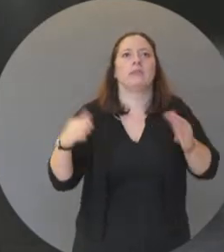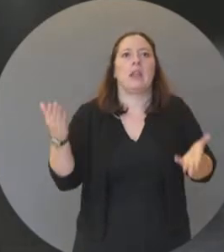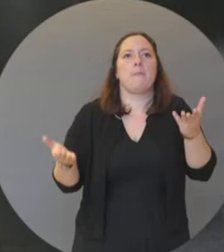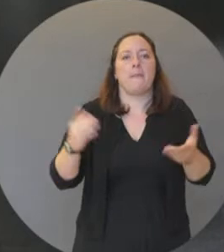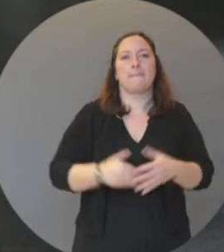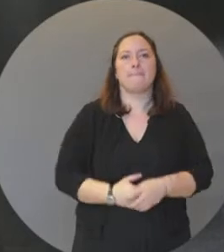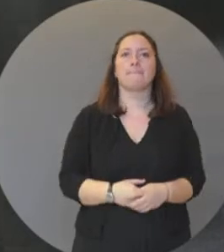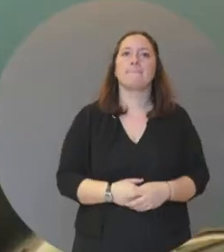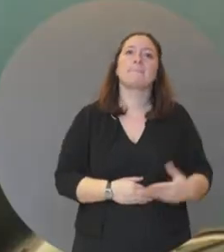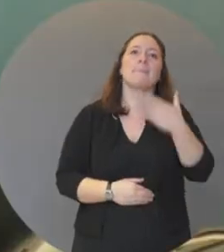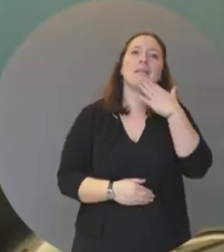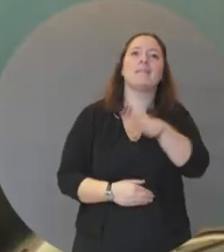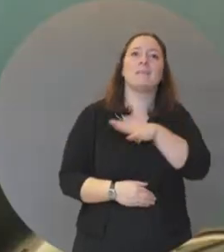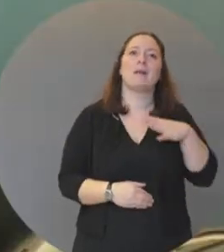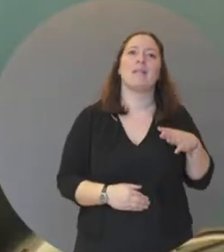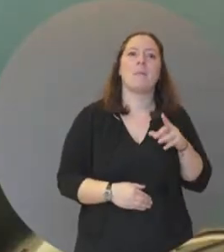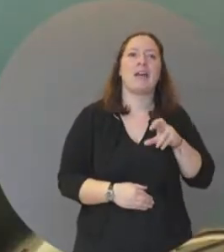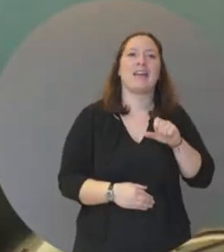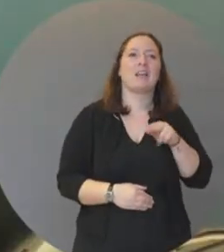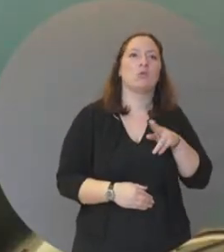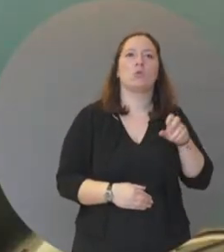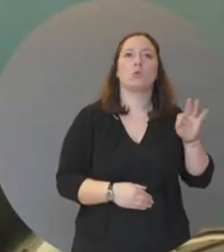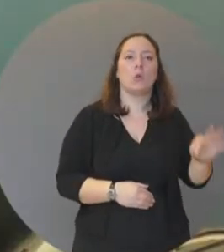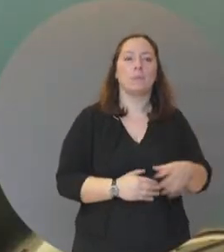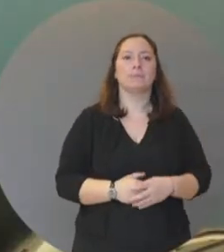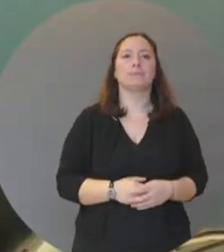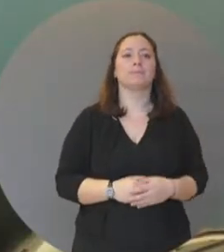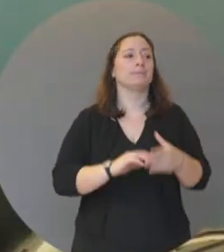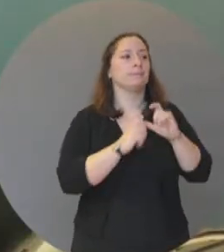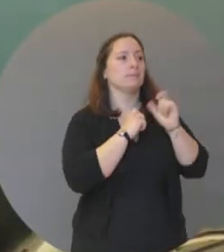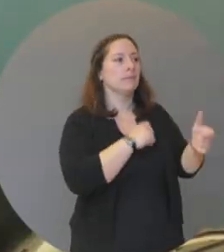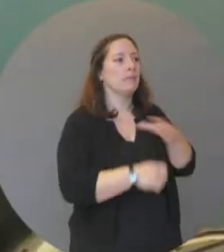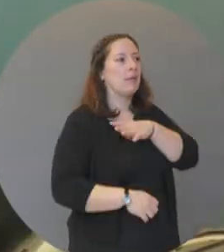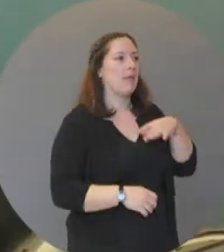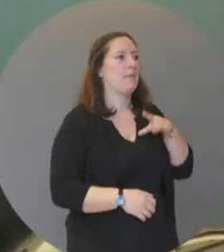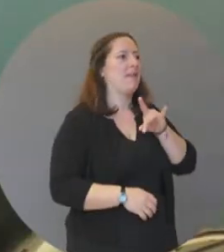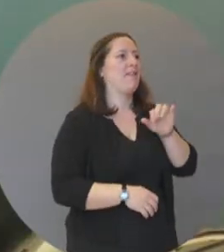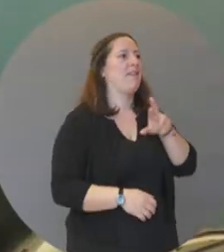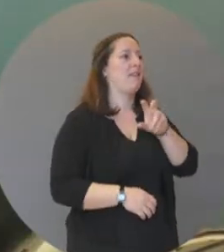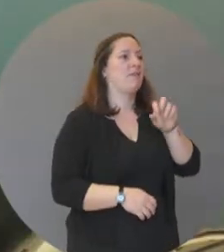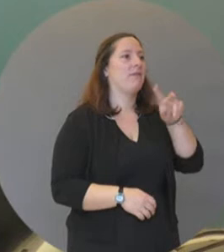merci Madame thibaudorénot Madame Hervé vous avez la parole